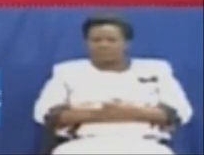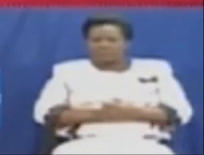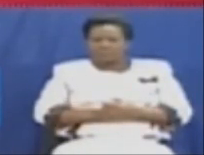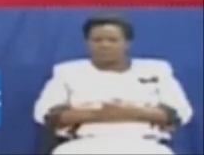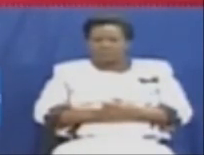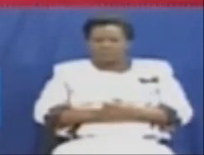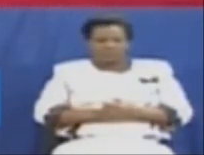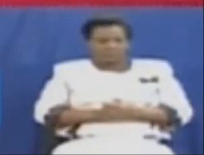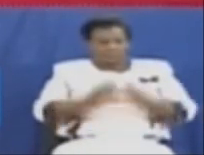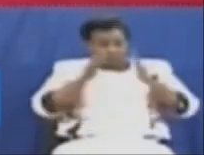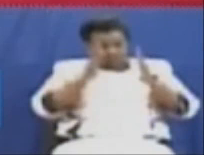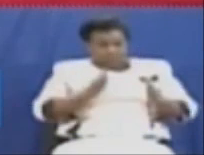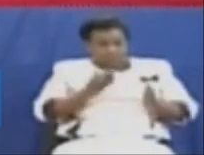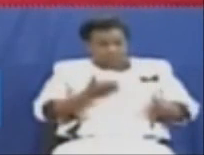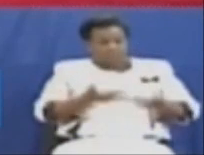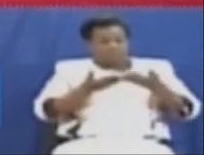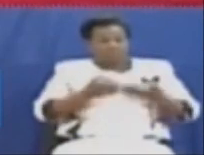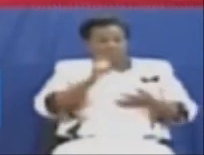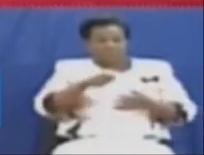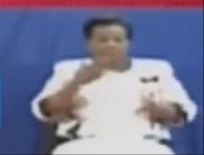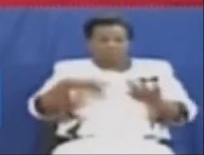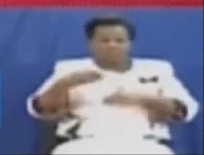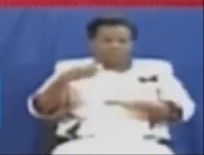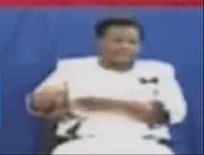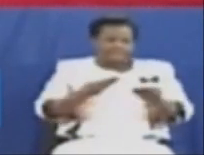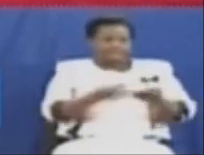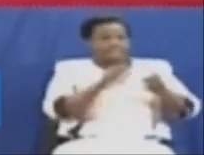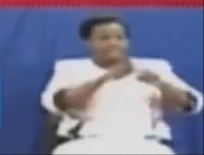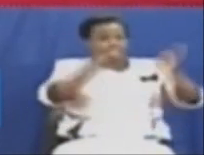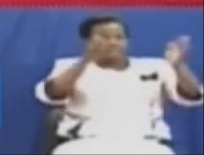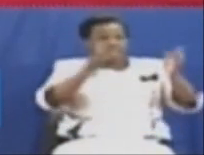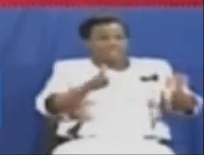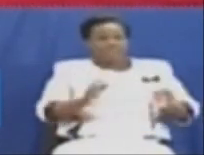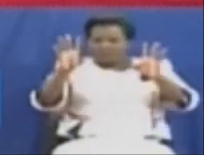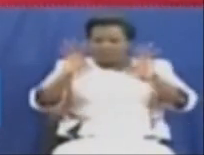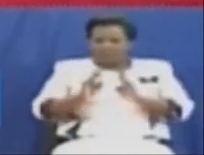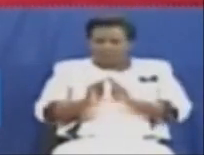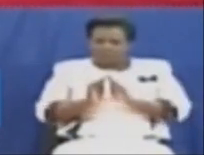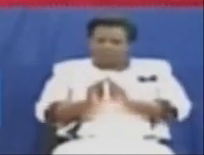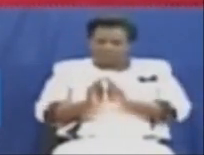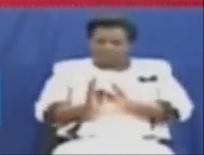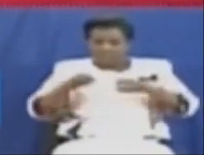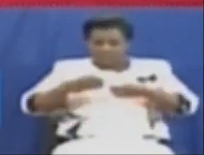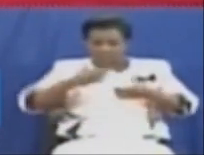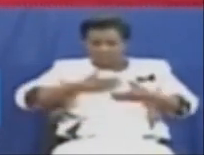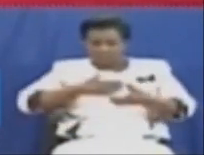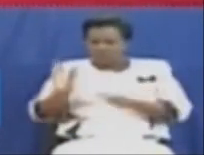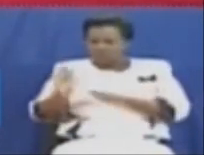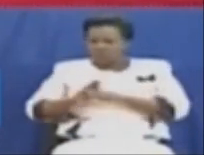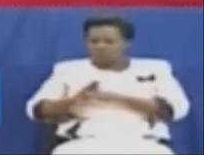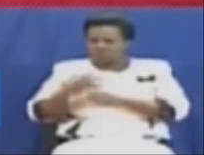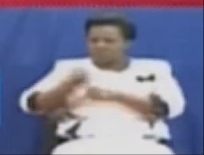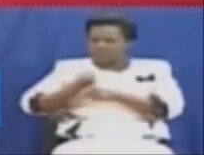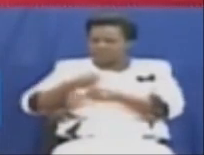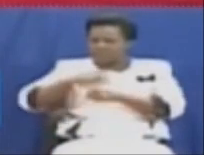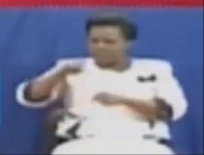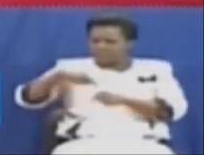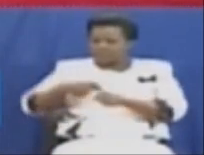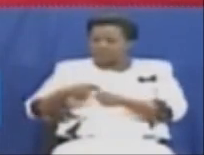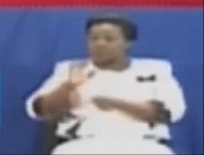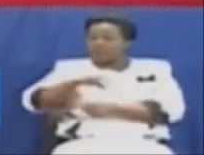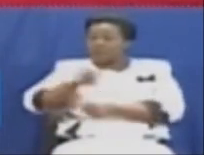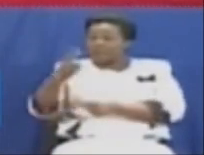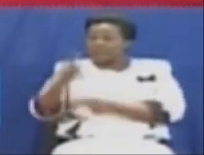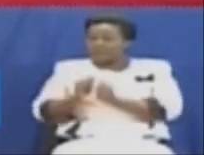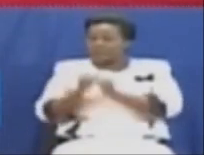kuwasilisha mezani taarifa ya kamati ya kudumu ya bunge ya huduma na maendeleo ya jamii ya kudumu ya bunge ya huduma na maendeleo ya jamii